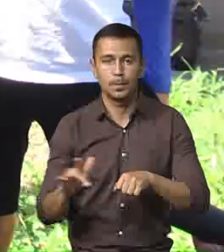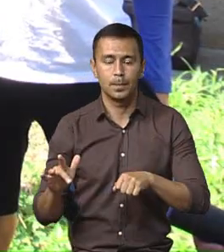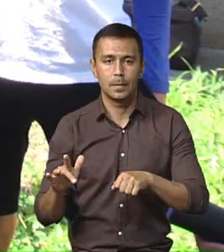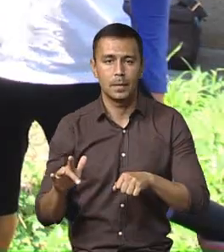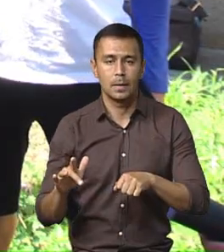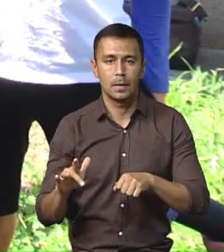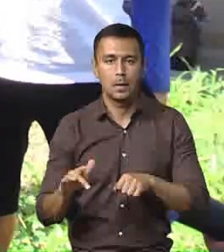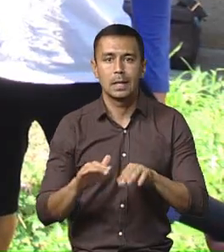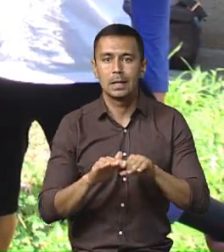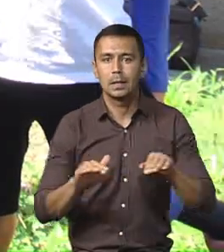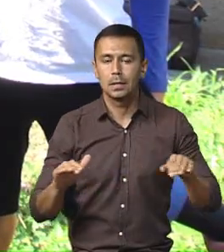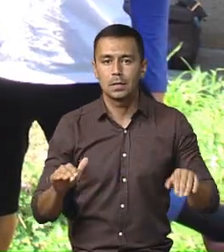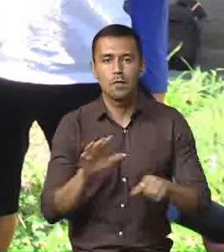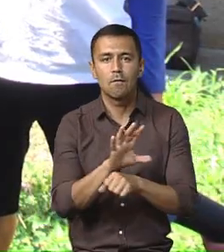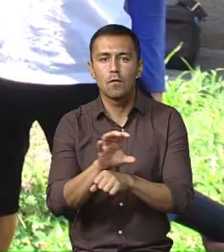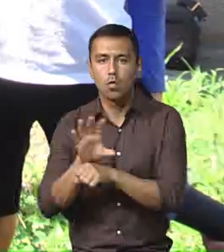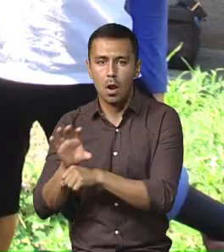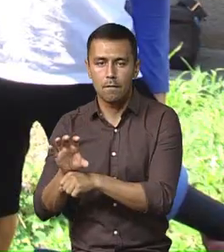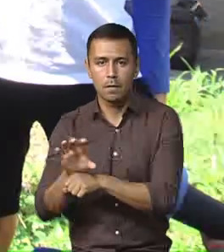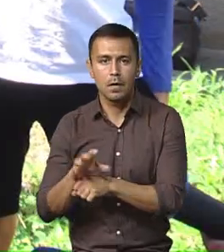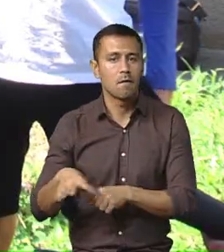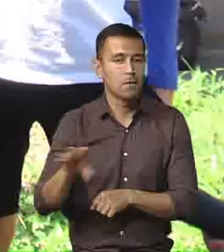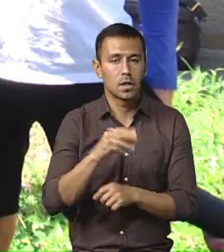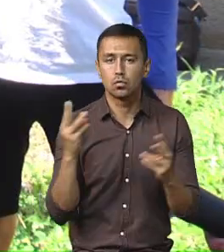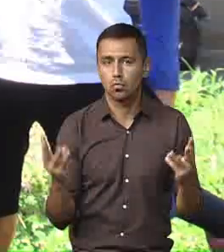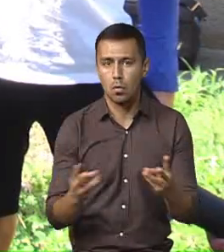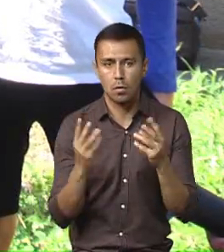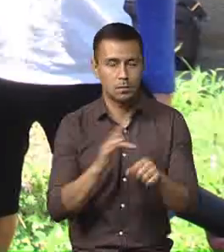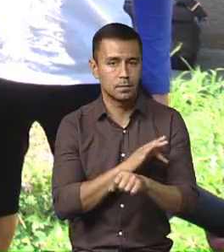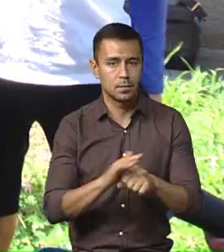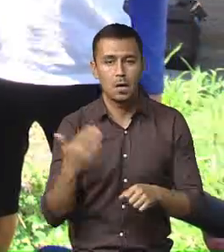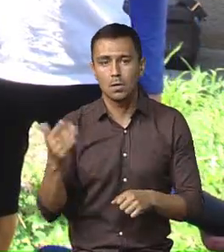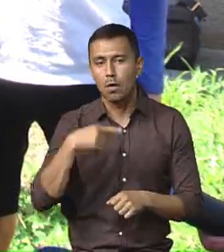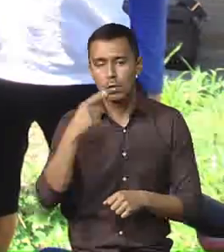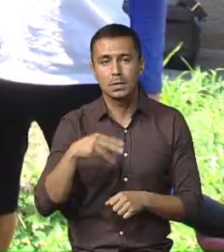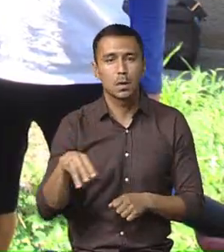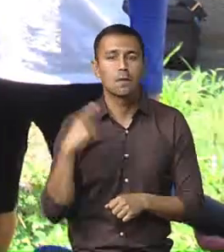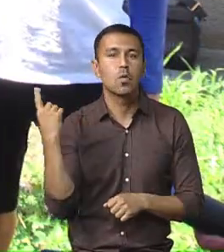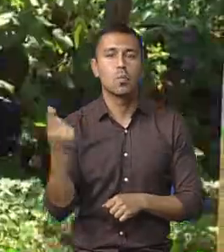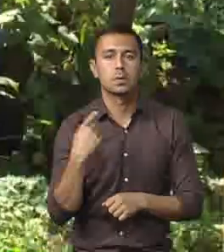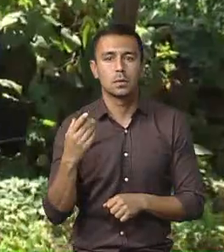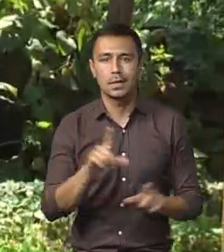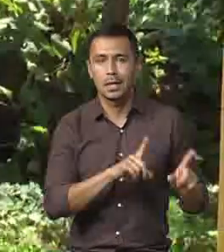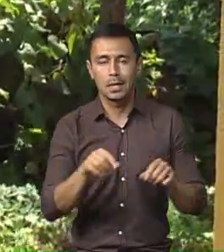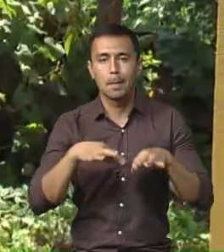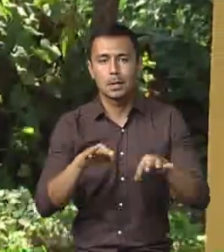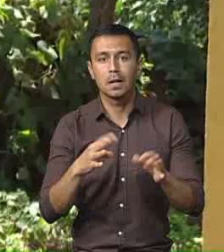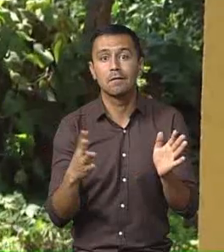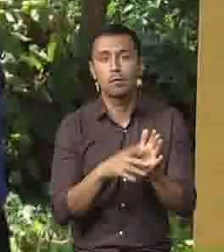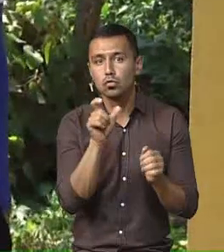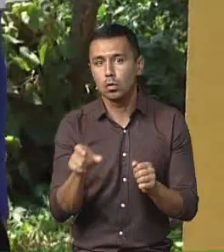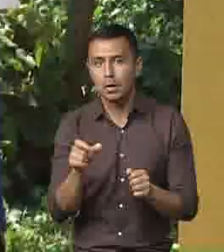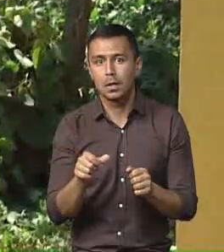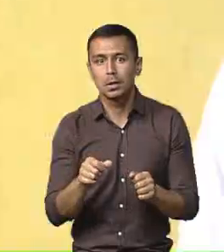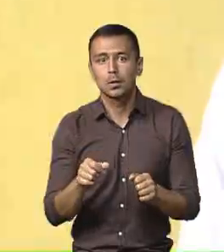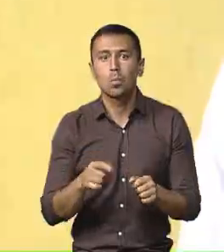Всі дитячі фотографії, все згоріло. За її словами, з Миколаївської області їхали машиною в 9-ро. Крім неї